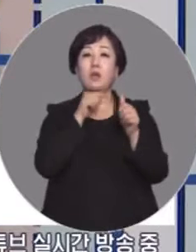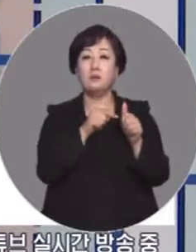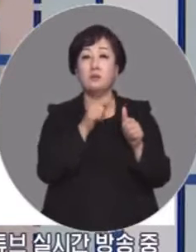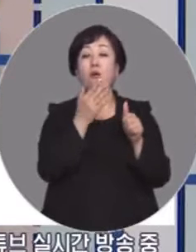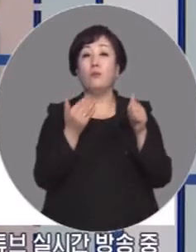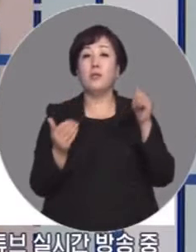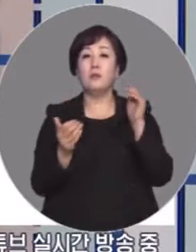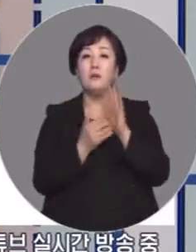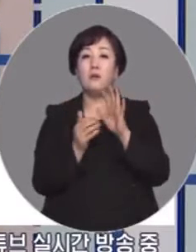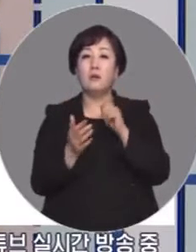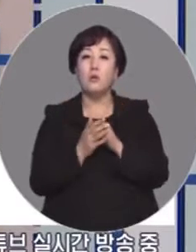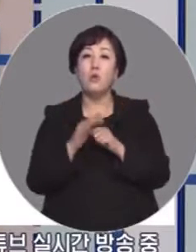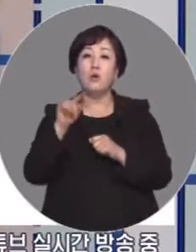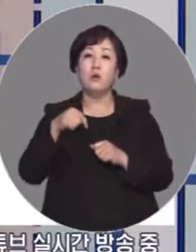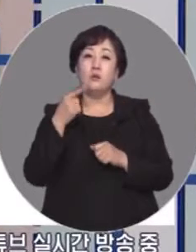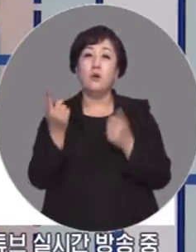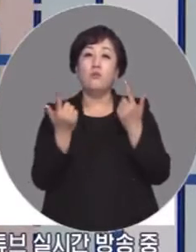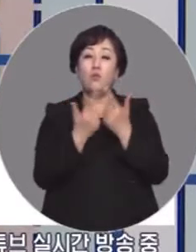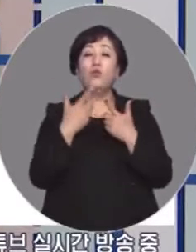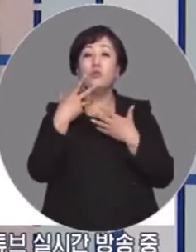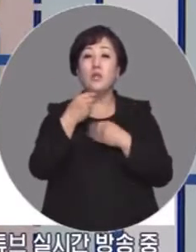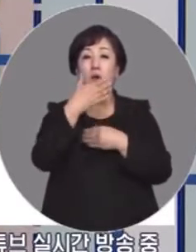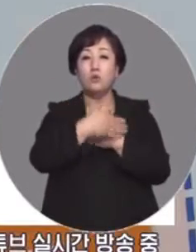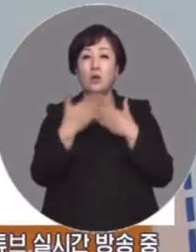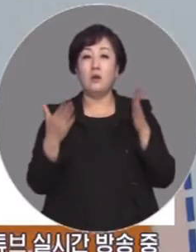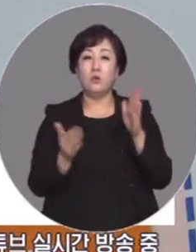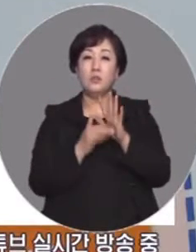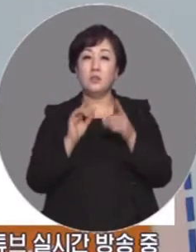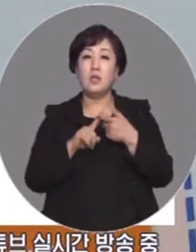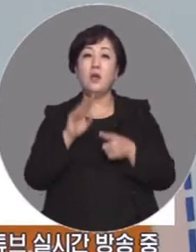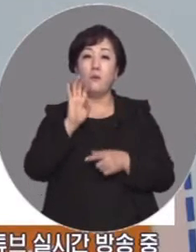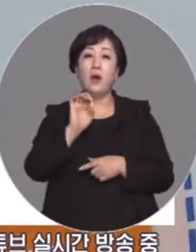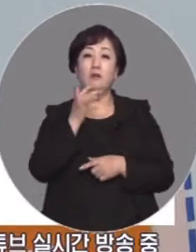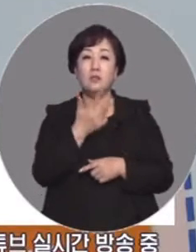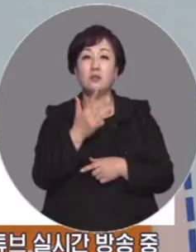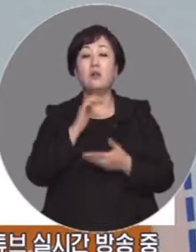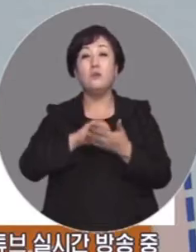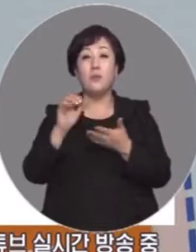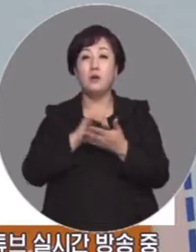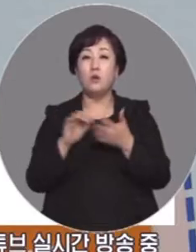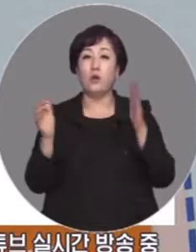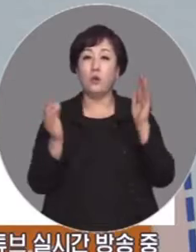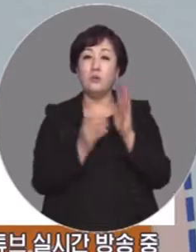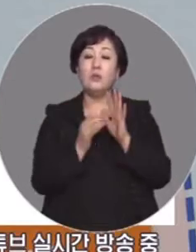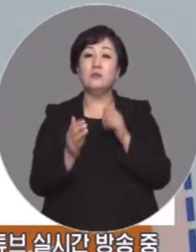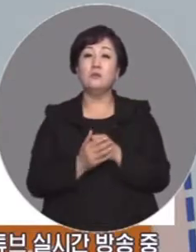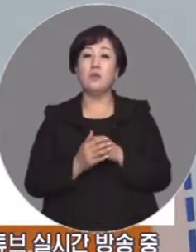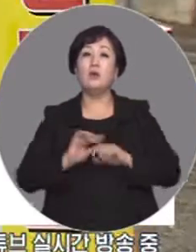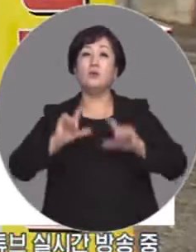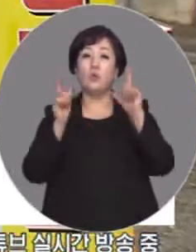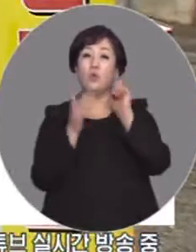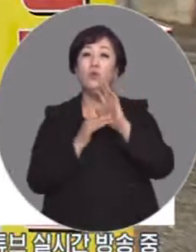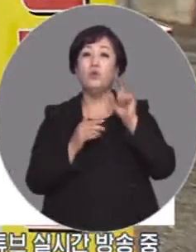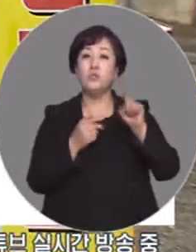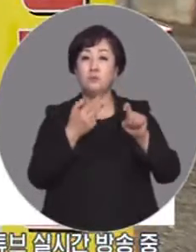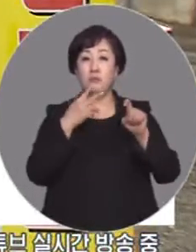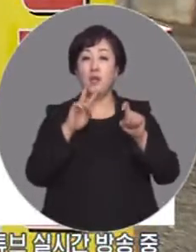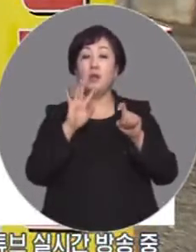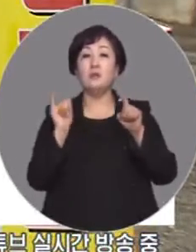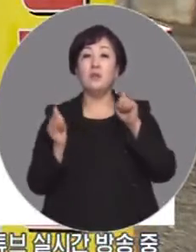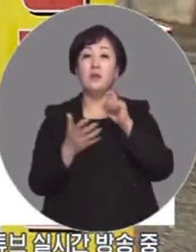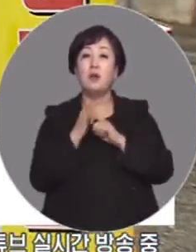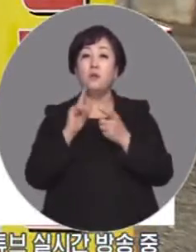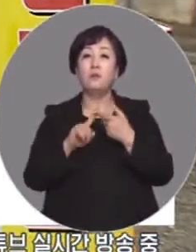판정을 받았으며, 이로써 북구 사우나발 울산 확진자는 48명이 됐습니다. 동구에 사는 10대